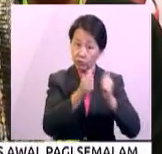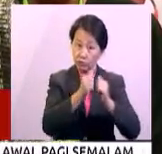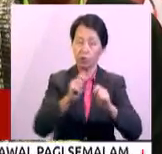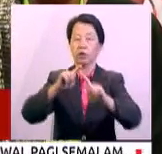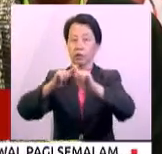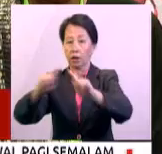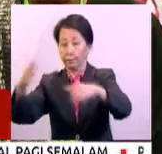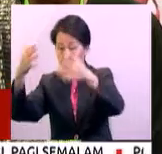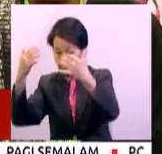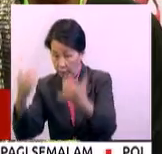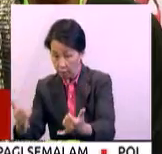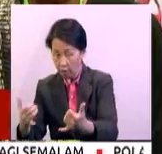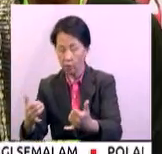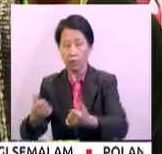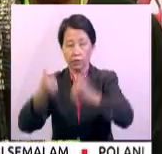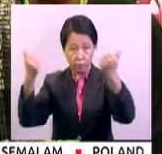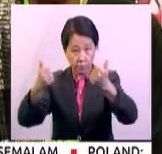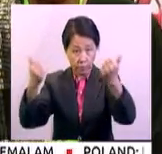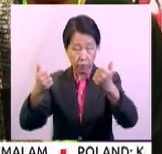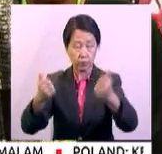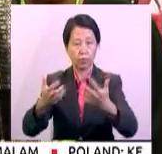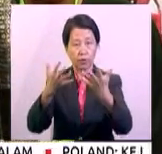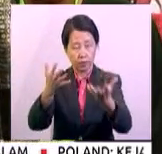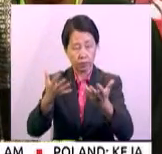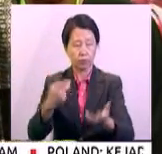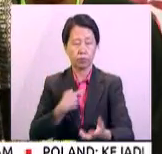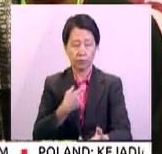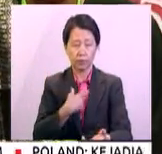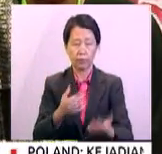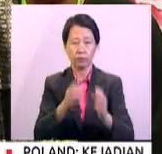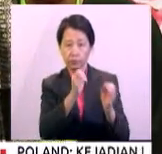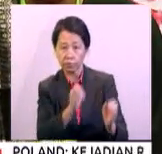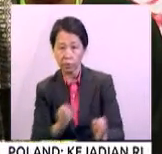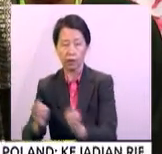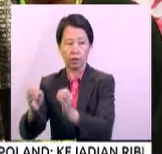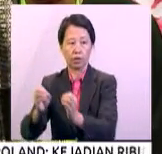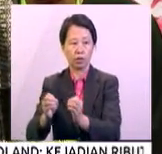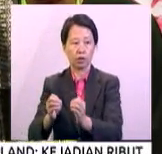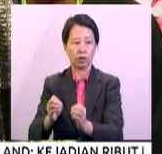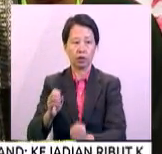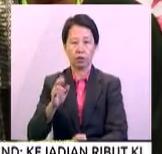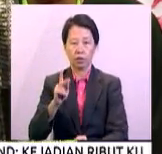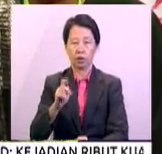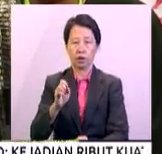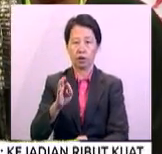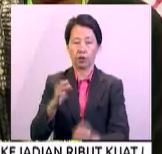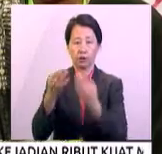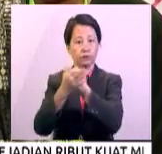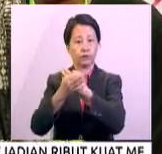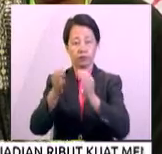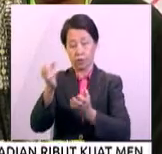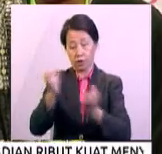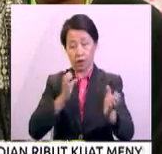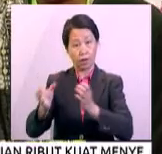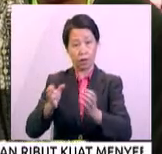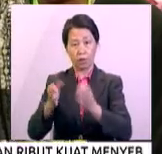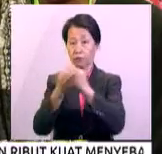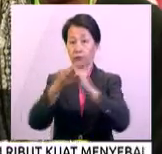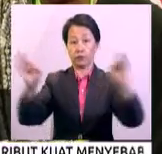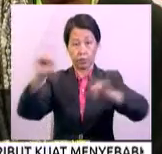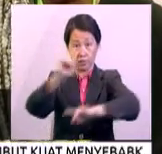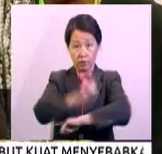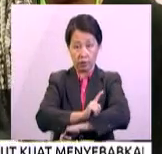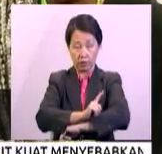ini sempena Aidilfitri, kan, kita anjurkan Car Free Day Putrajaya yang saban bulan kita